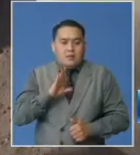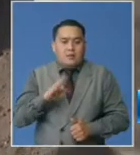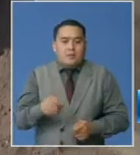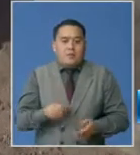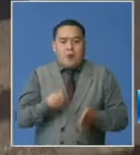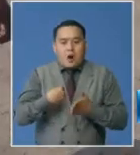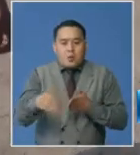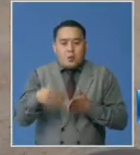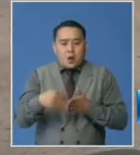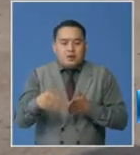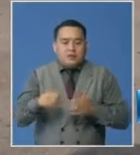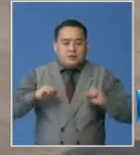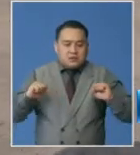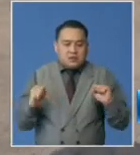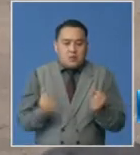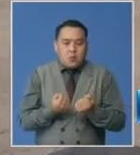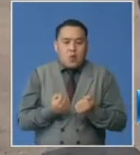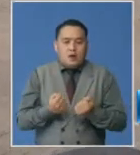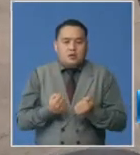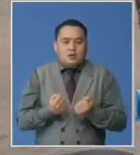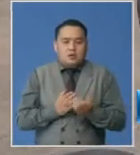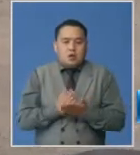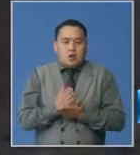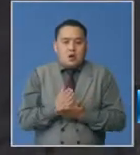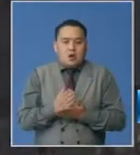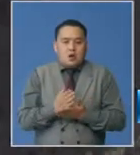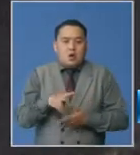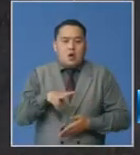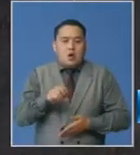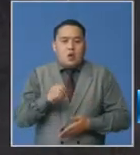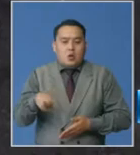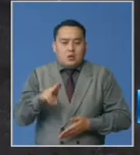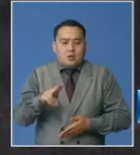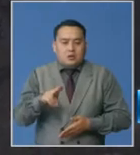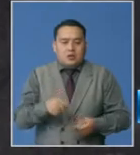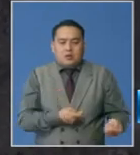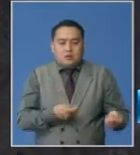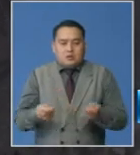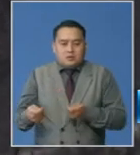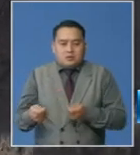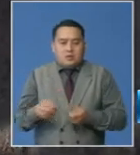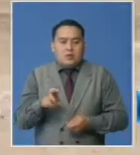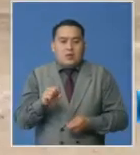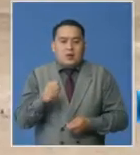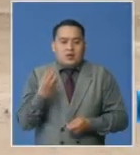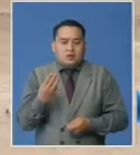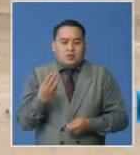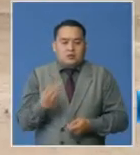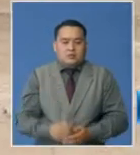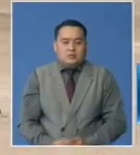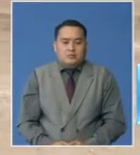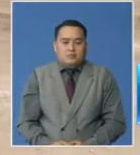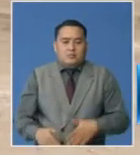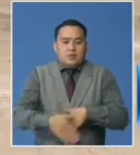приходилось покупать. Зимой источником пресной воды служил растапливаемый лед, который носили из замерзшего Балхаша. Население